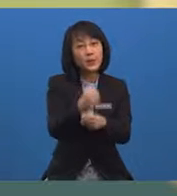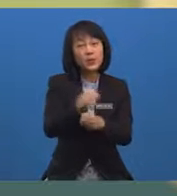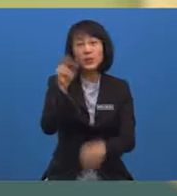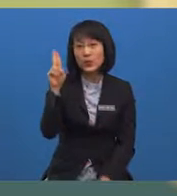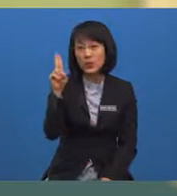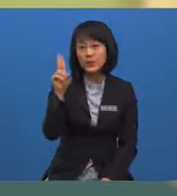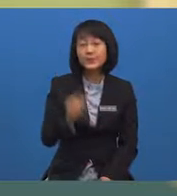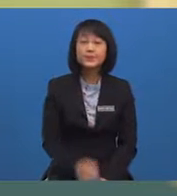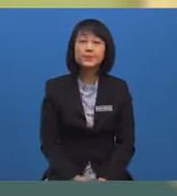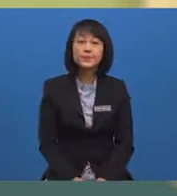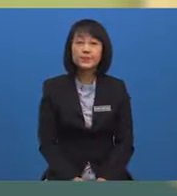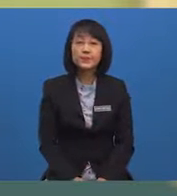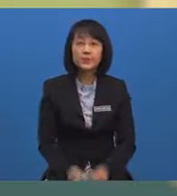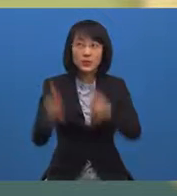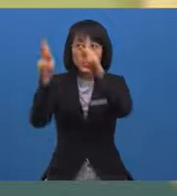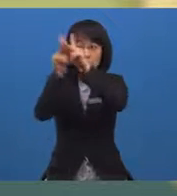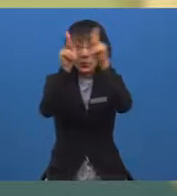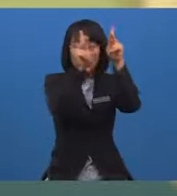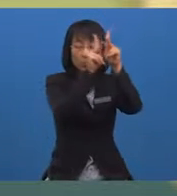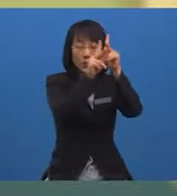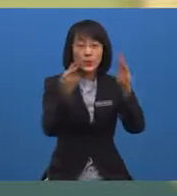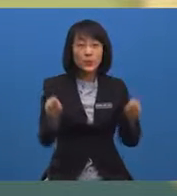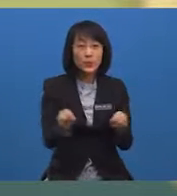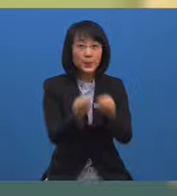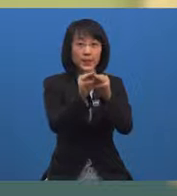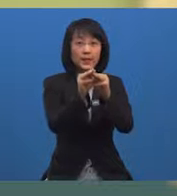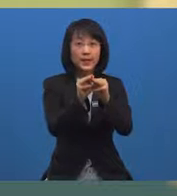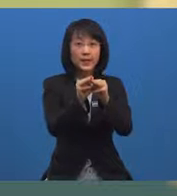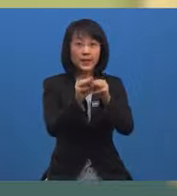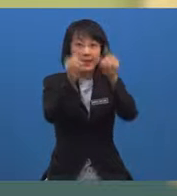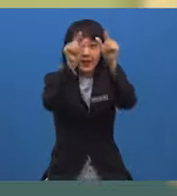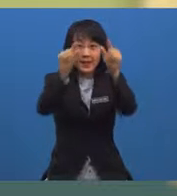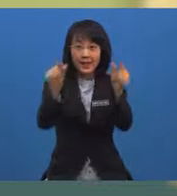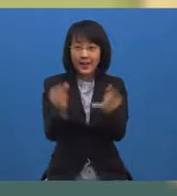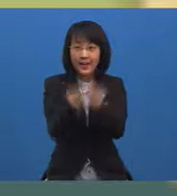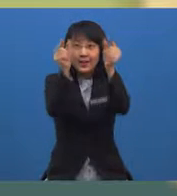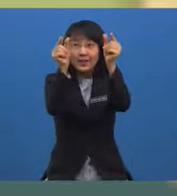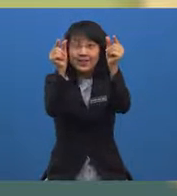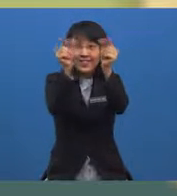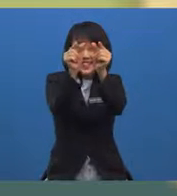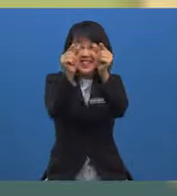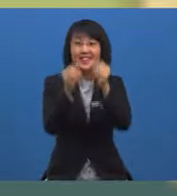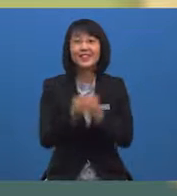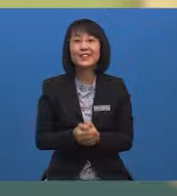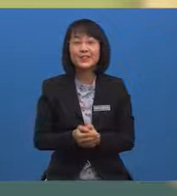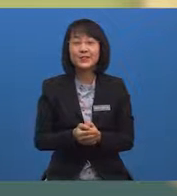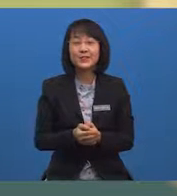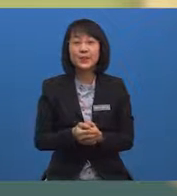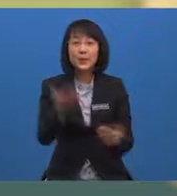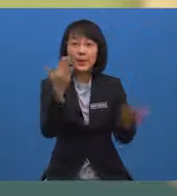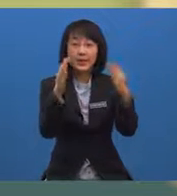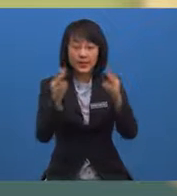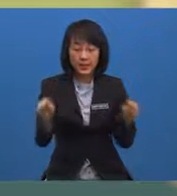Murid-murid, kutub magnet ladam adalah lebih rapat berbanding dengan kutub bentuk U.